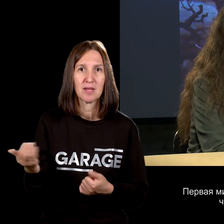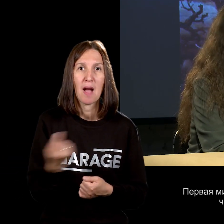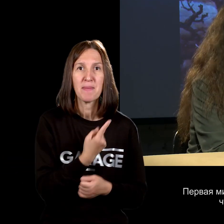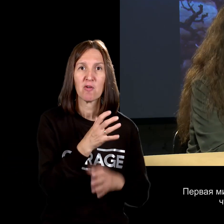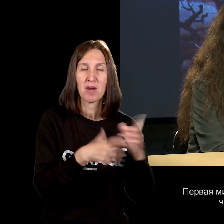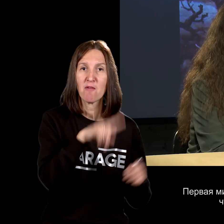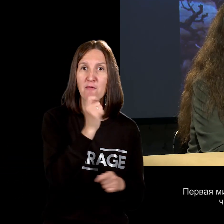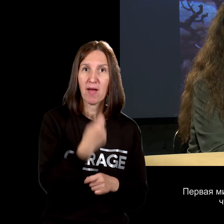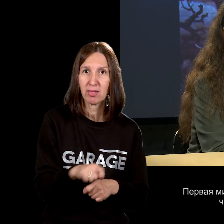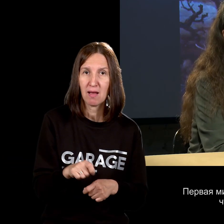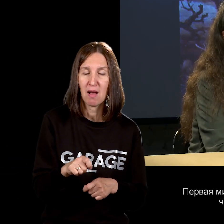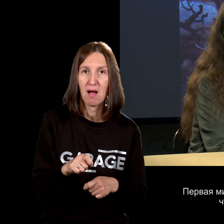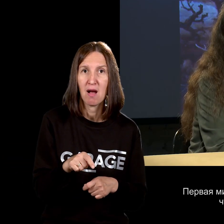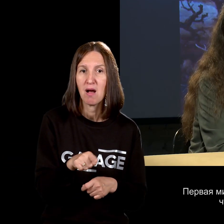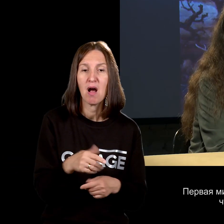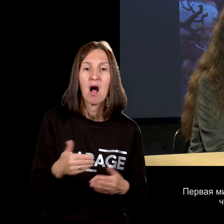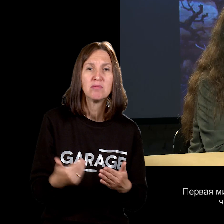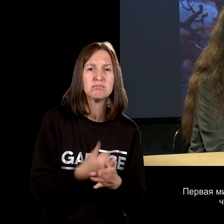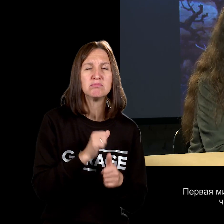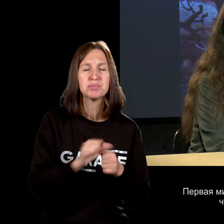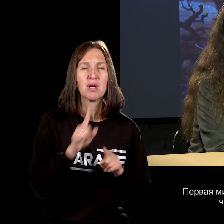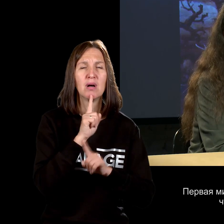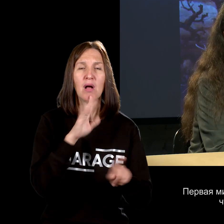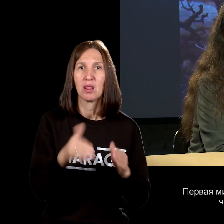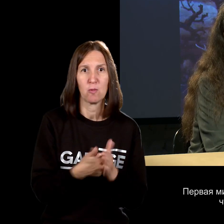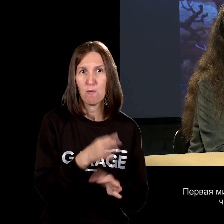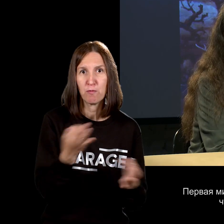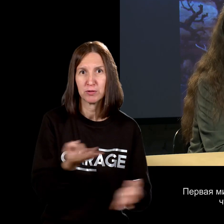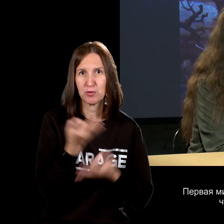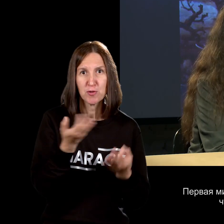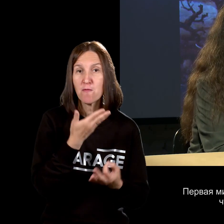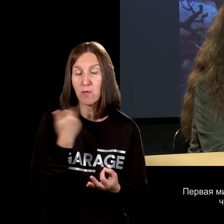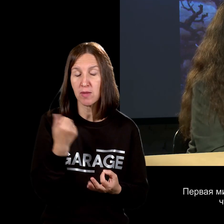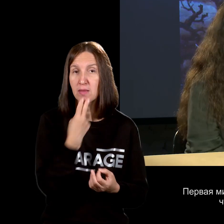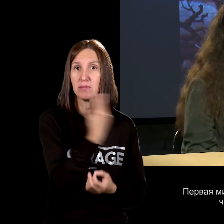Первая мировая война не показывает ничего такого, что мы бы не видели